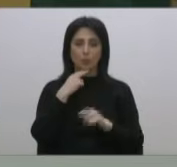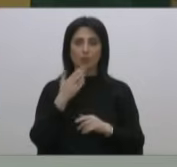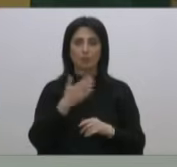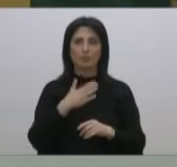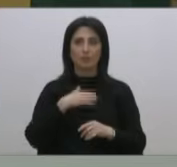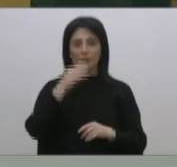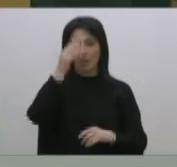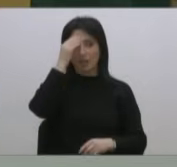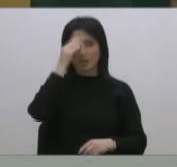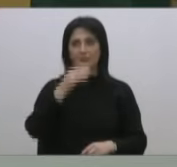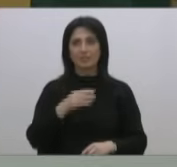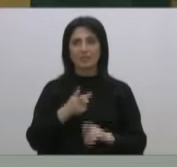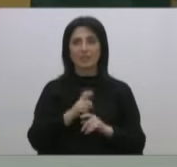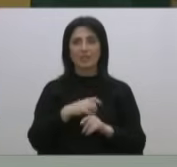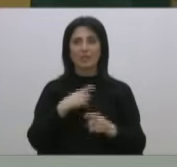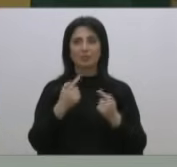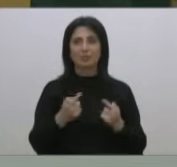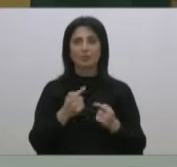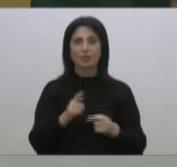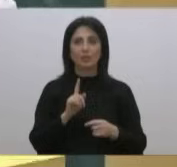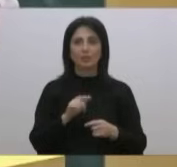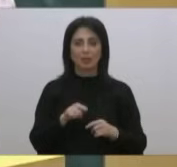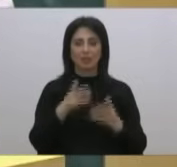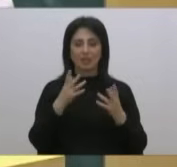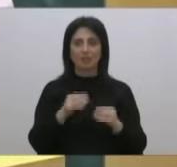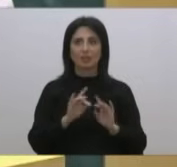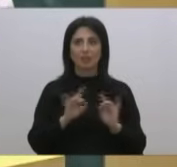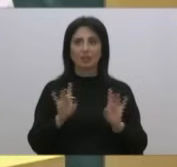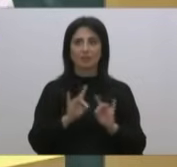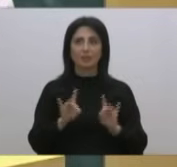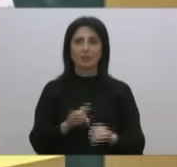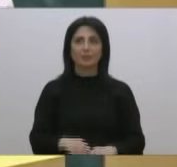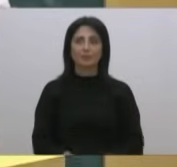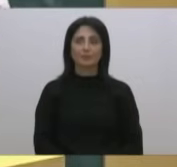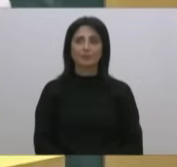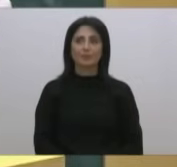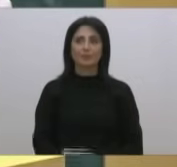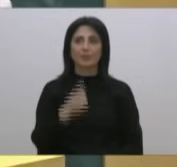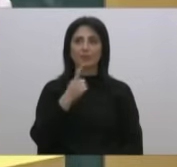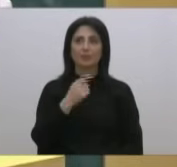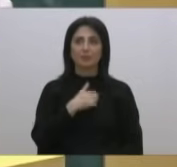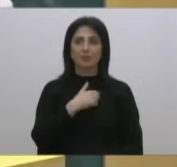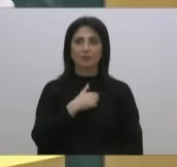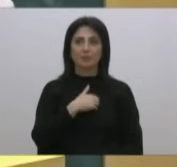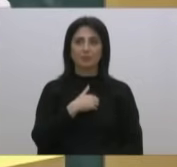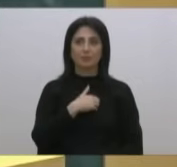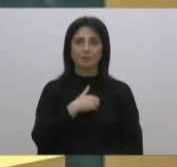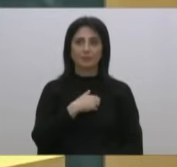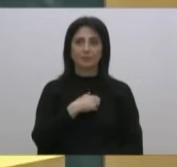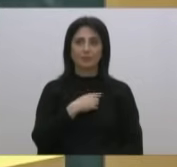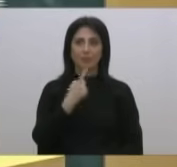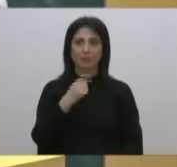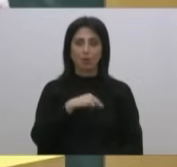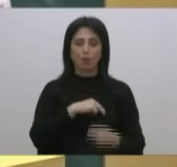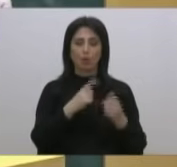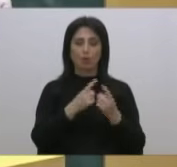roată, dar omel ce mi-a zrit. Țalian mișnul Luania da, am dreb și gașgherda. Pirul eliminda, etma,